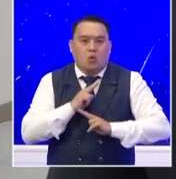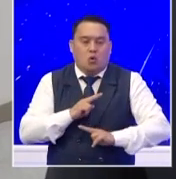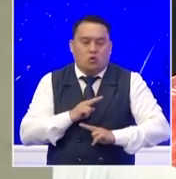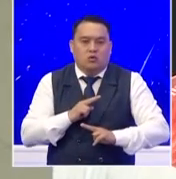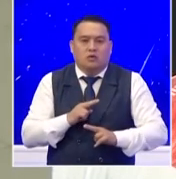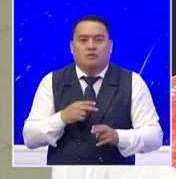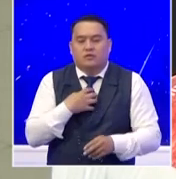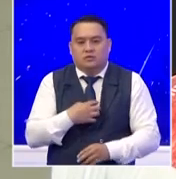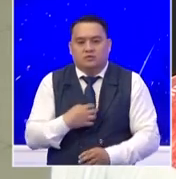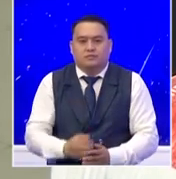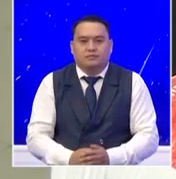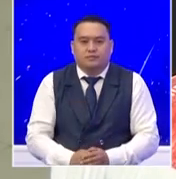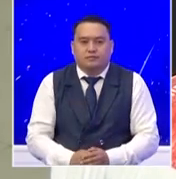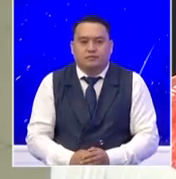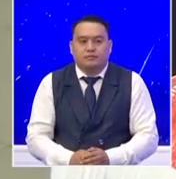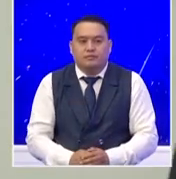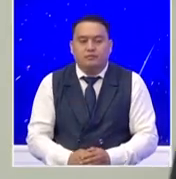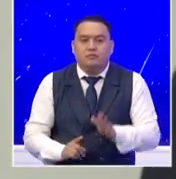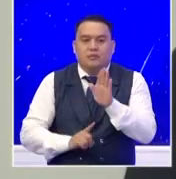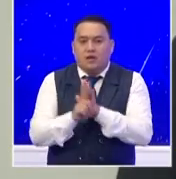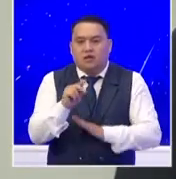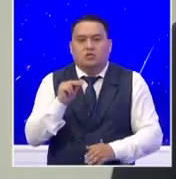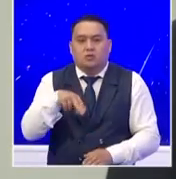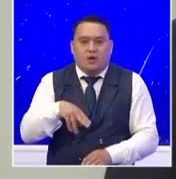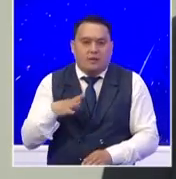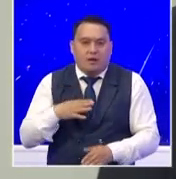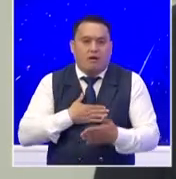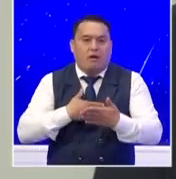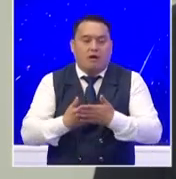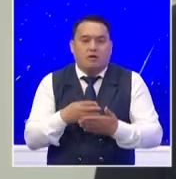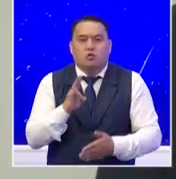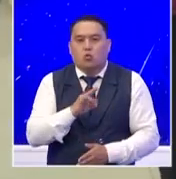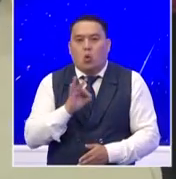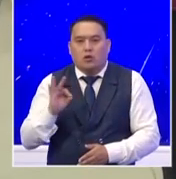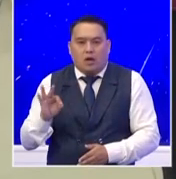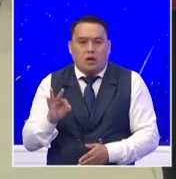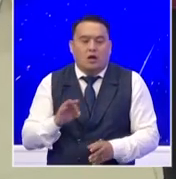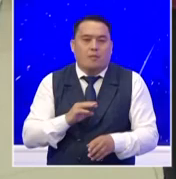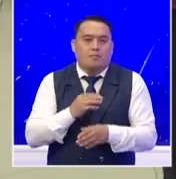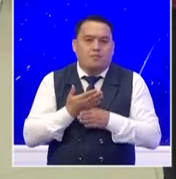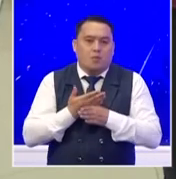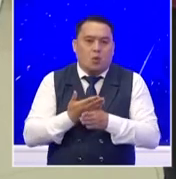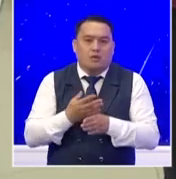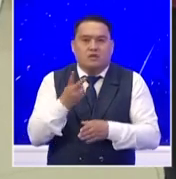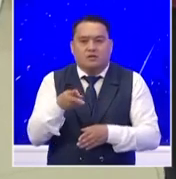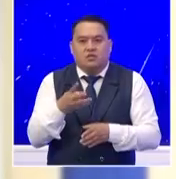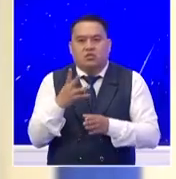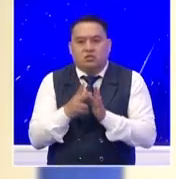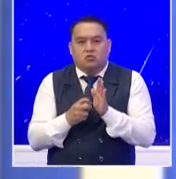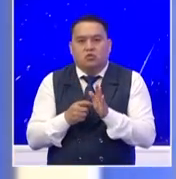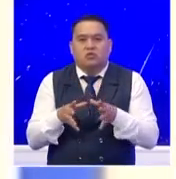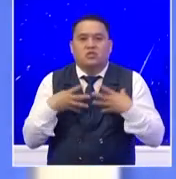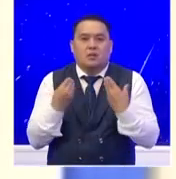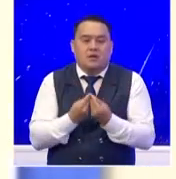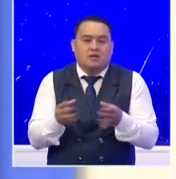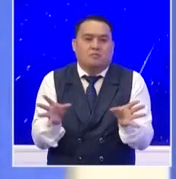всего. Всего с начала режима ЧП предприниматели и активисты партии «Нур Отан» охватили помощью 2700 семей района.